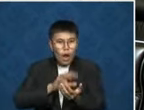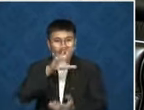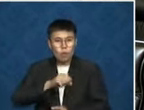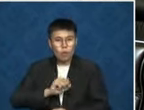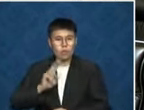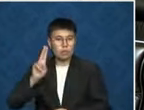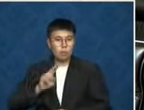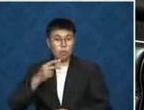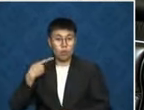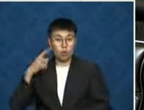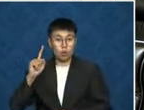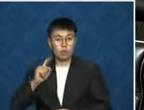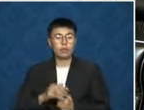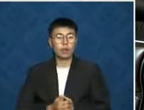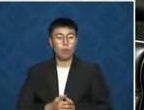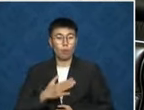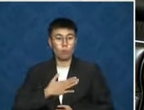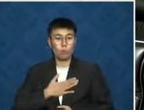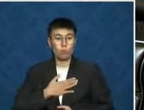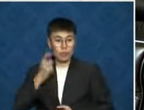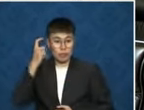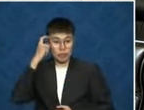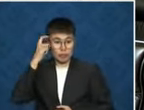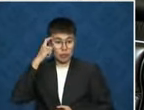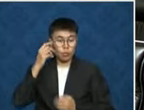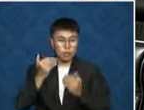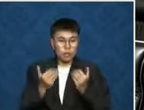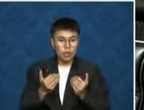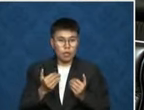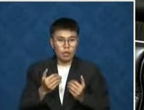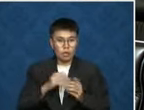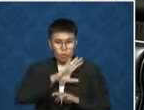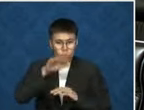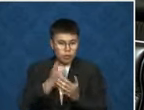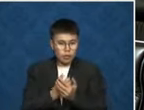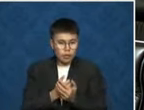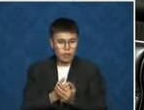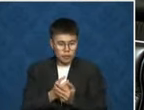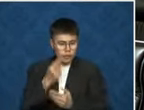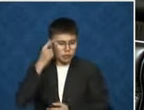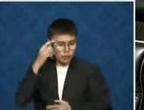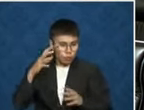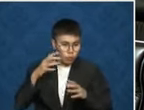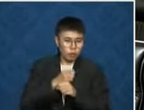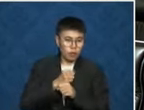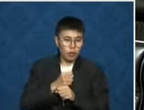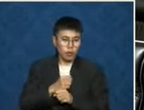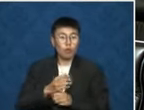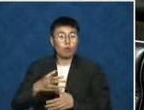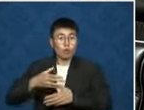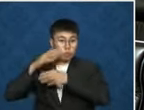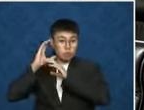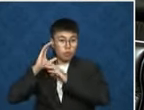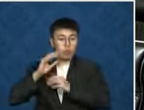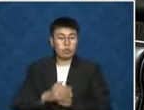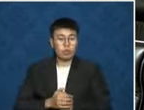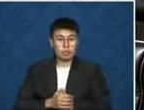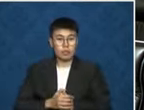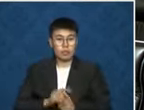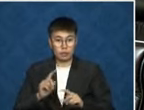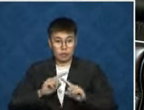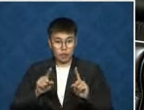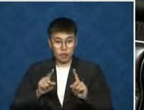กันนะครับก็เป็นที่มาที่ผมคิดว่าวันนี้น่าจะตกผลึกแล้วครับว่าเราไม่สามารถที่จะทวนกระแสของเทคโนโลยี AI แบบนี้ได้แต่ว่